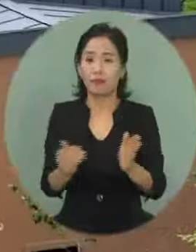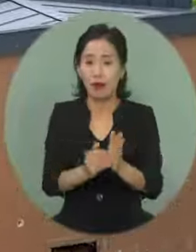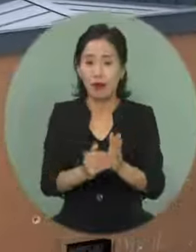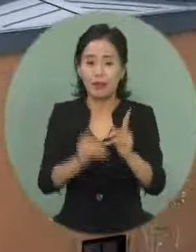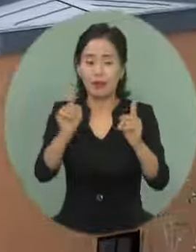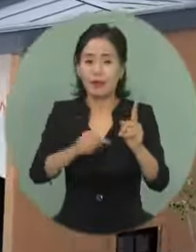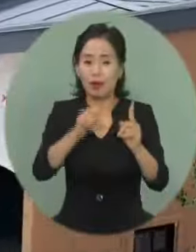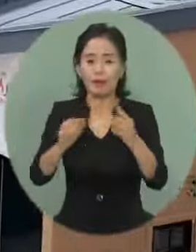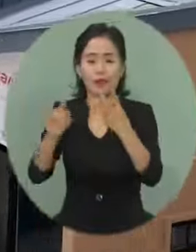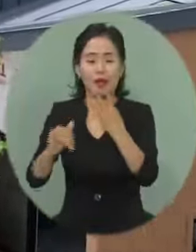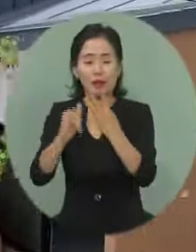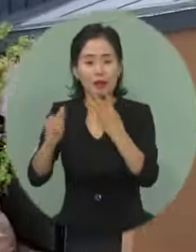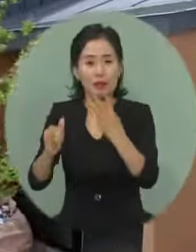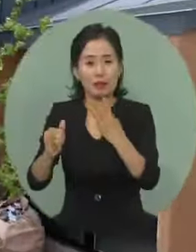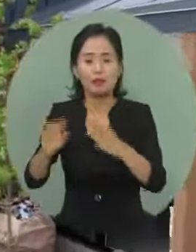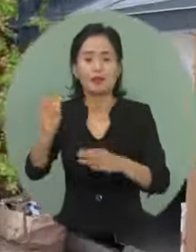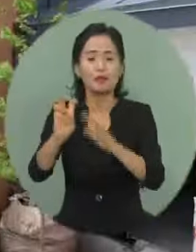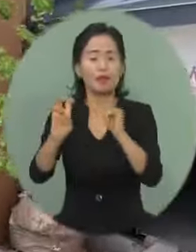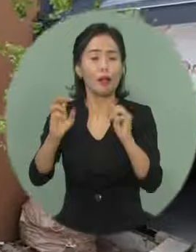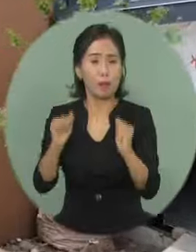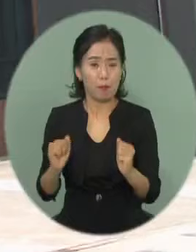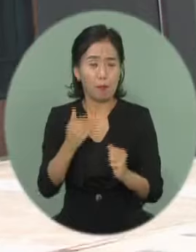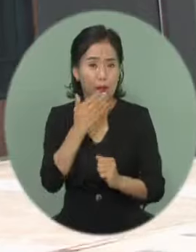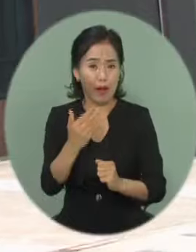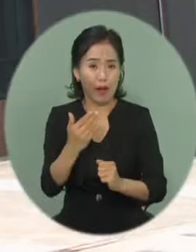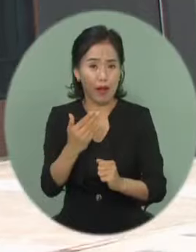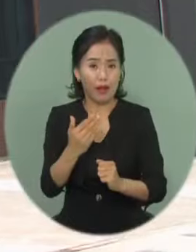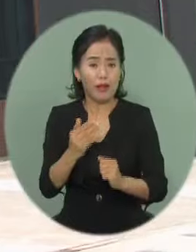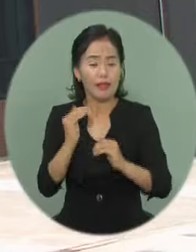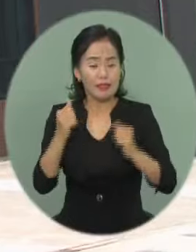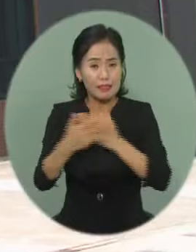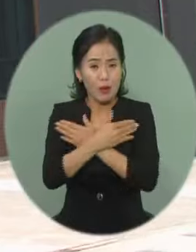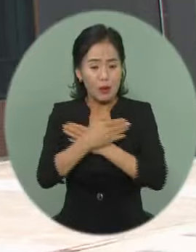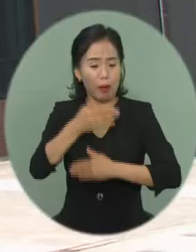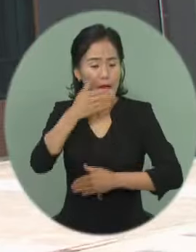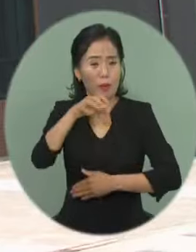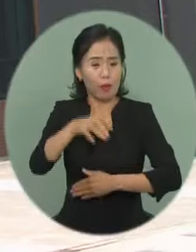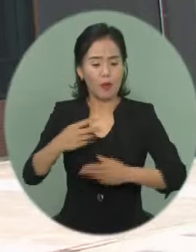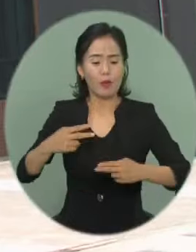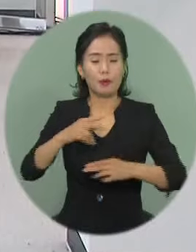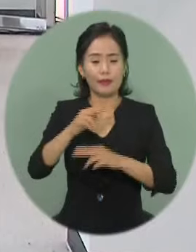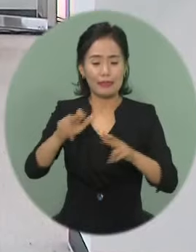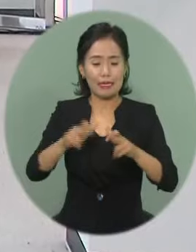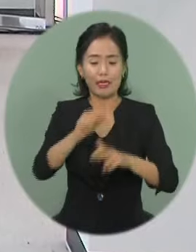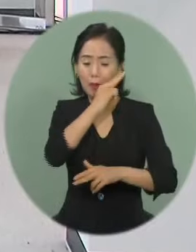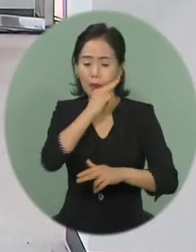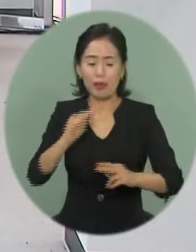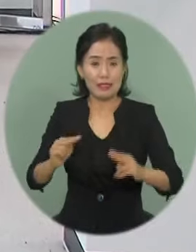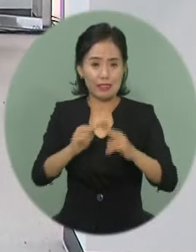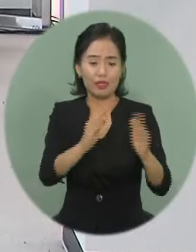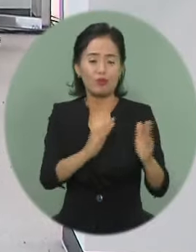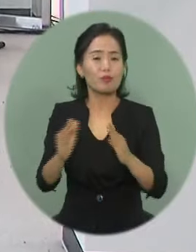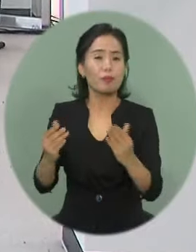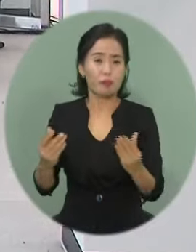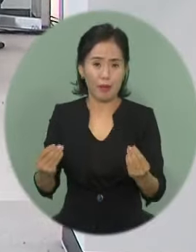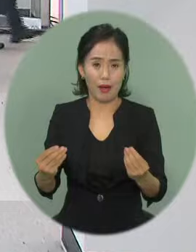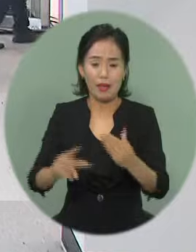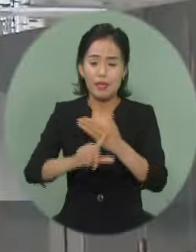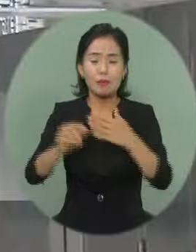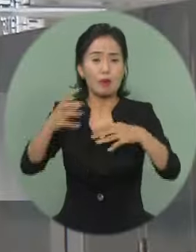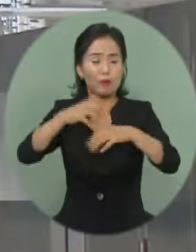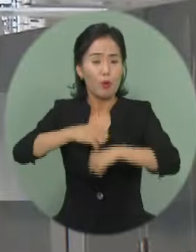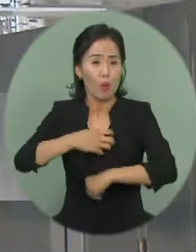1인 가구와 3인 가족 등 최대 30명이 머무를 수 있도록 샤워실과 식당, 장애인 편의시설 등이 마련돼 있습니다.